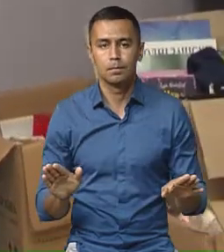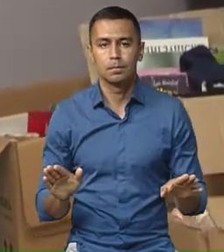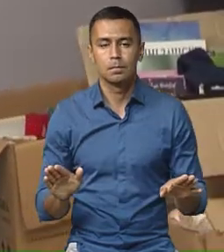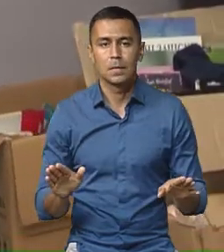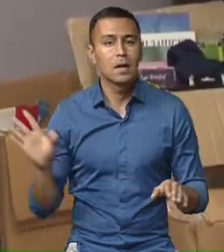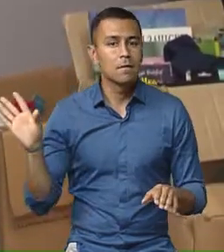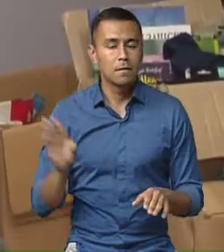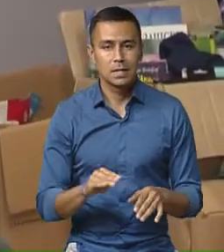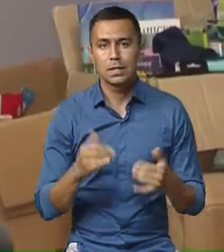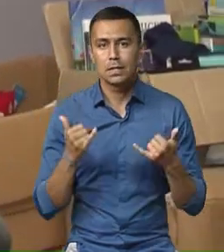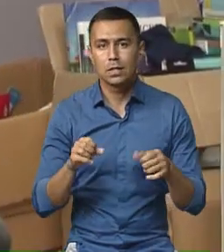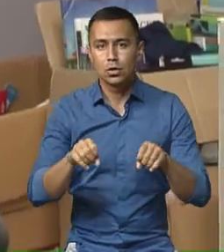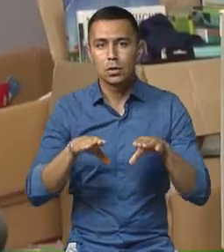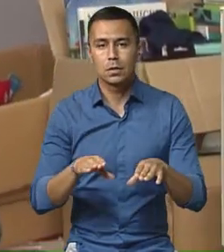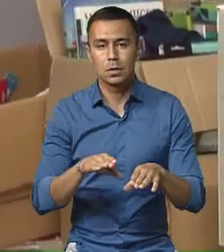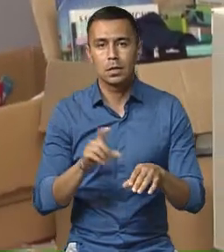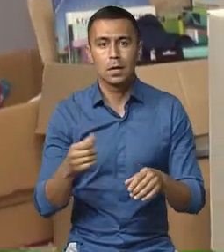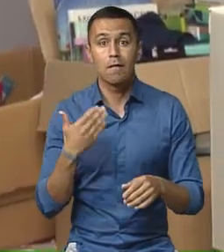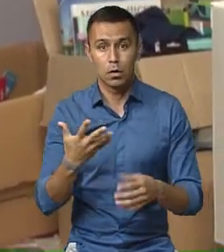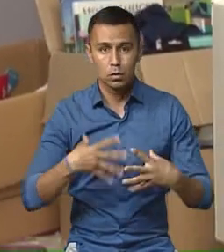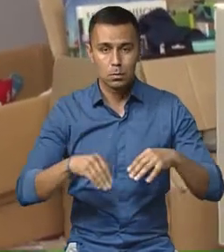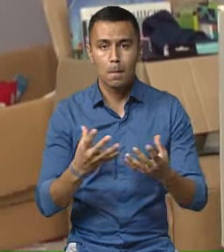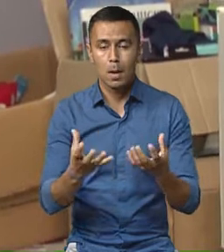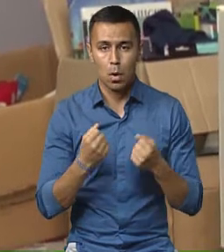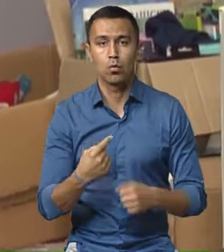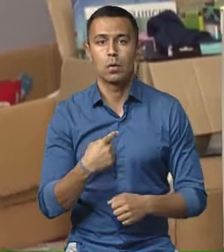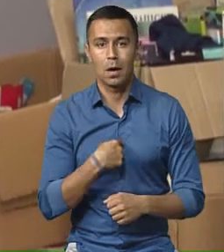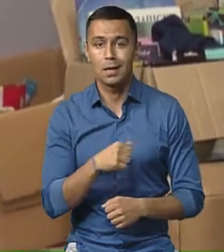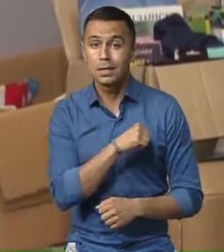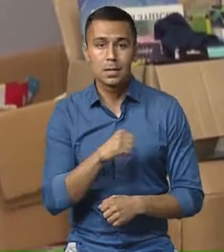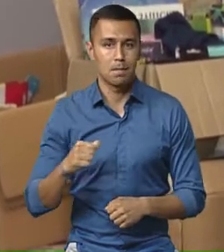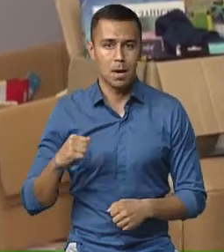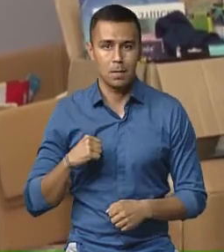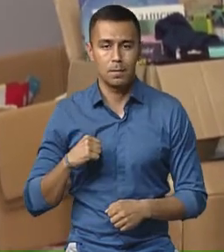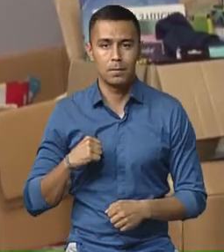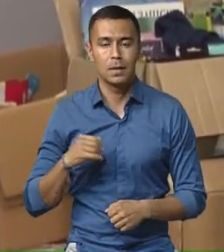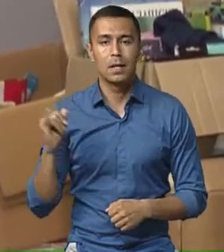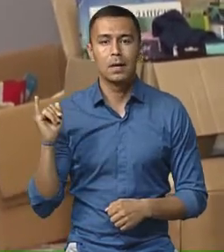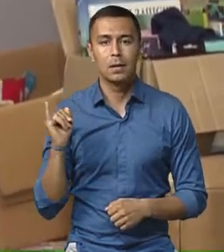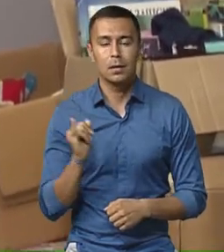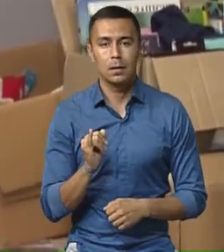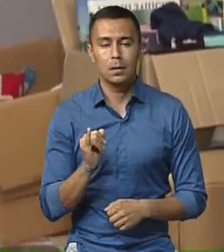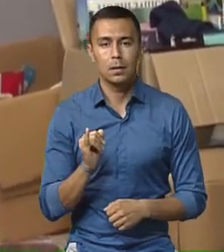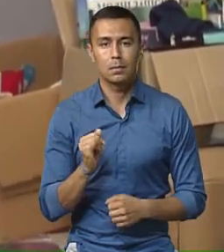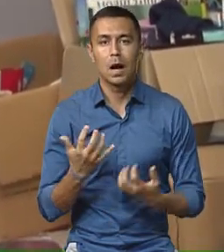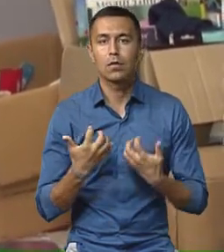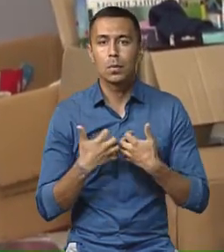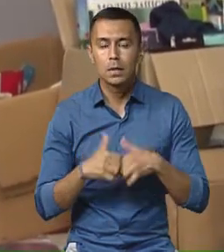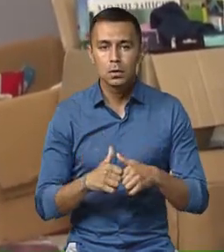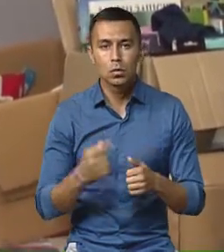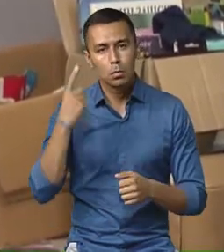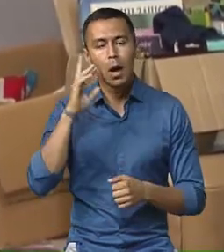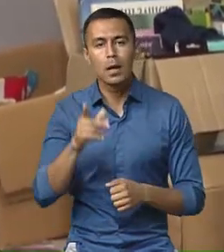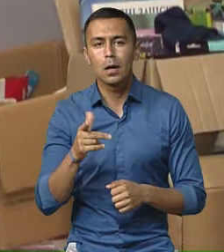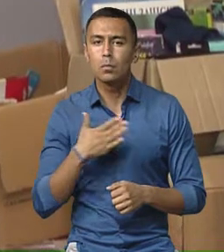І всі тепер рішення за вашу сім'ю приймаєш ти сама і автоматично в голові думаєш, так, а